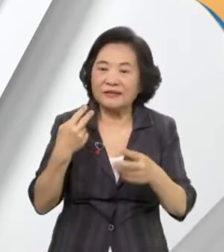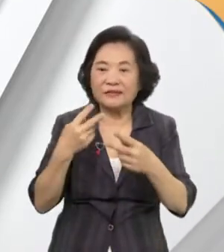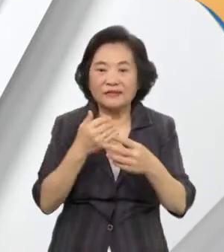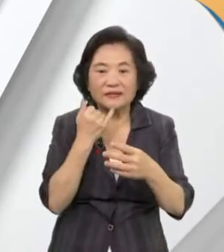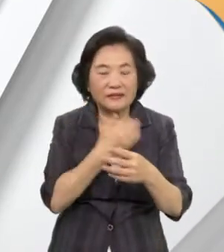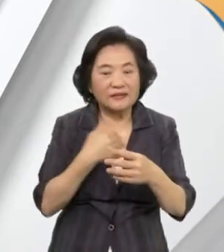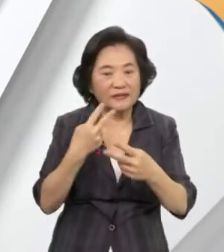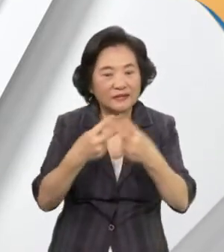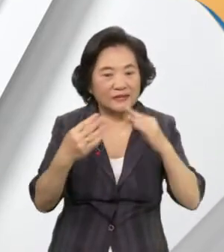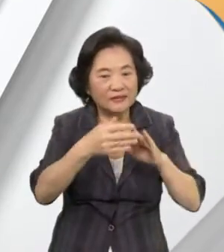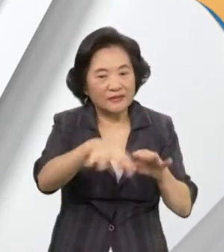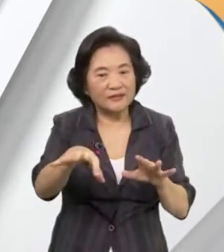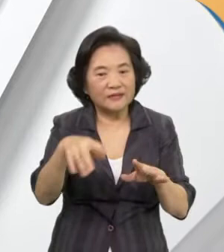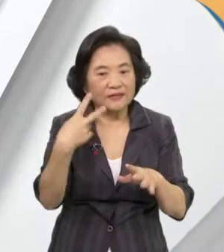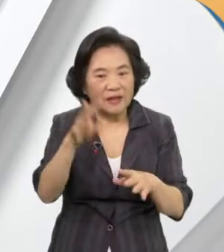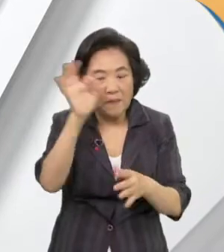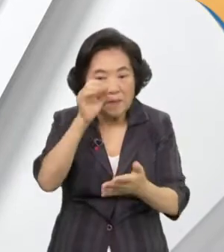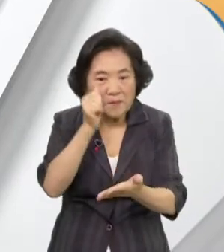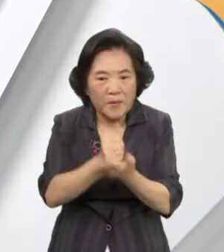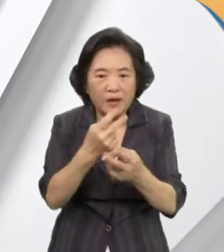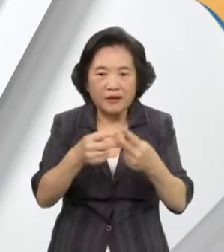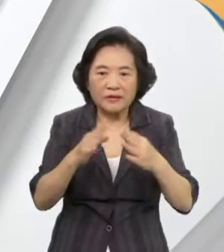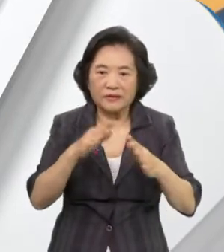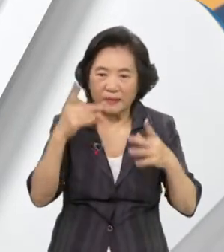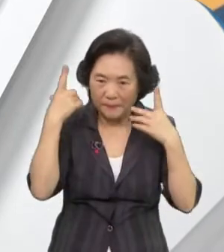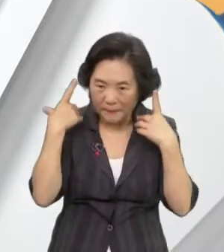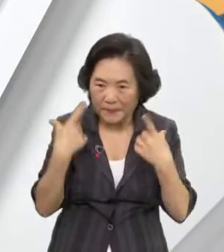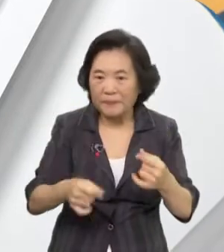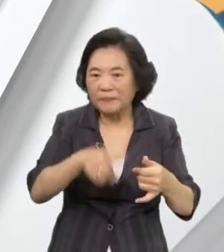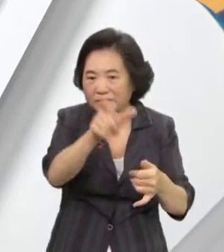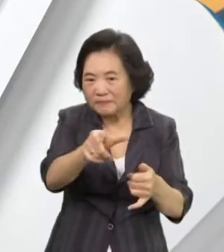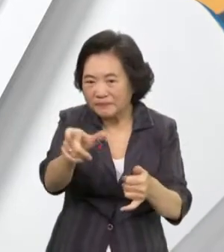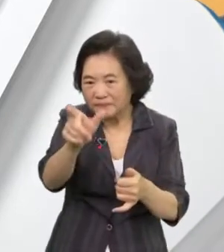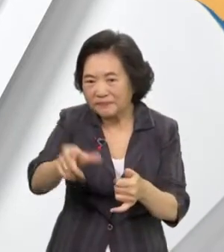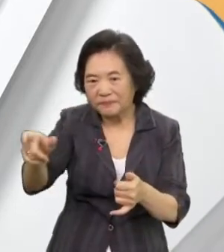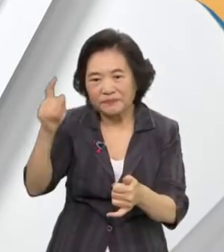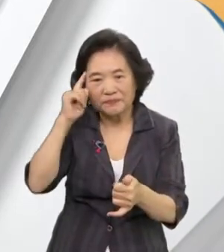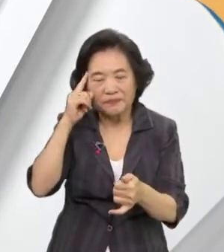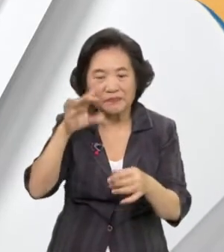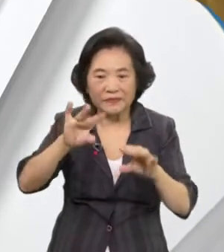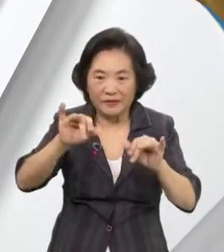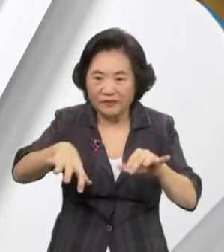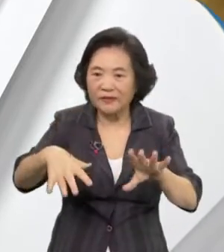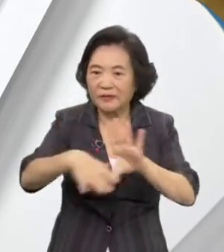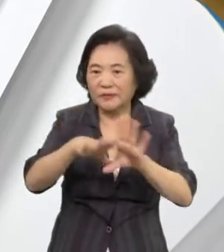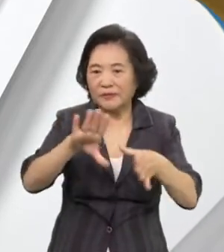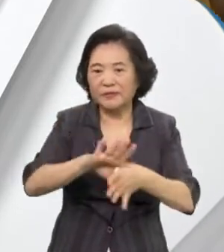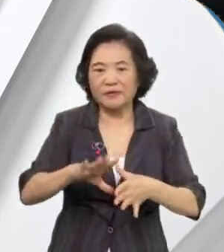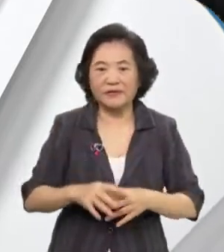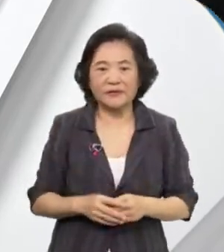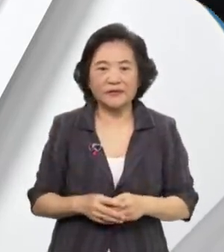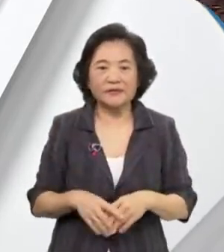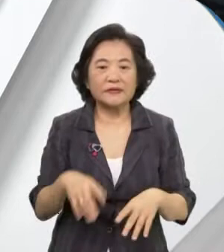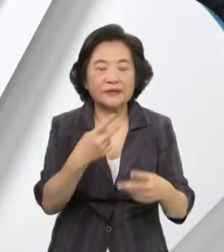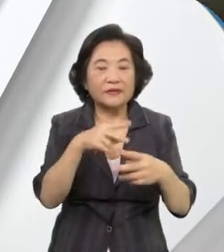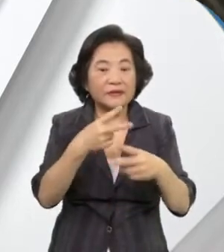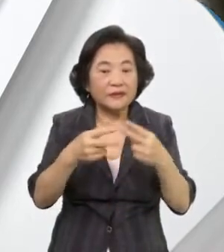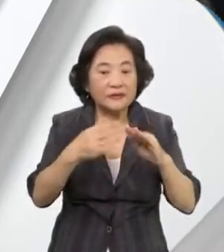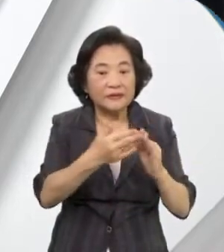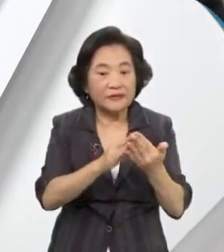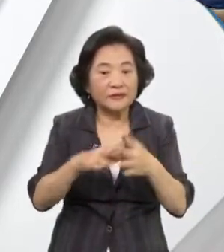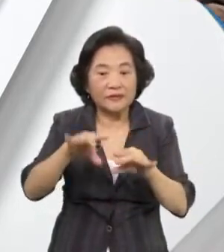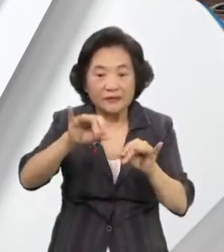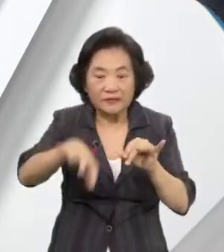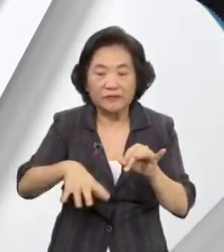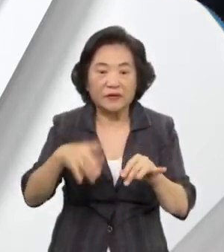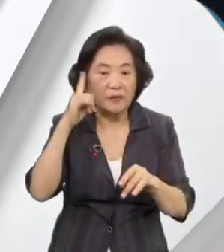庄，伊往深出，然后客庄嘅本身嘅地方嘅创生嘅文化。 客庄地方创生预计计划，我